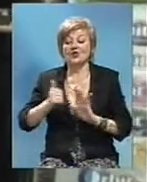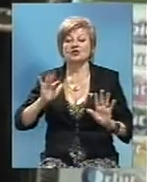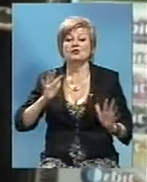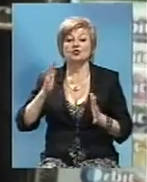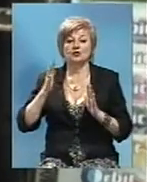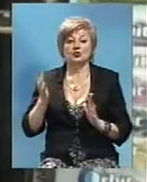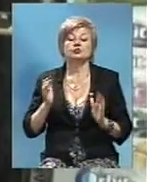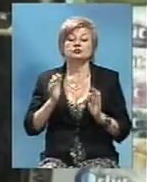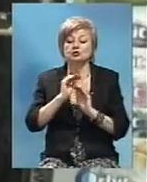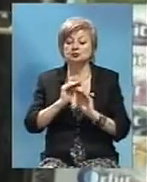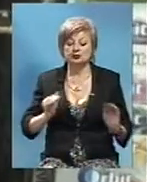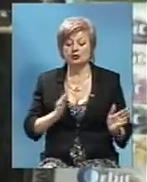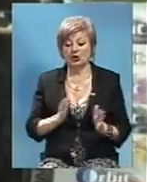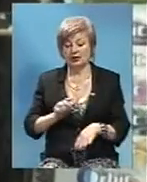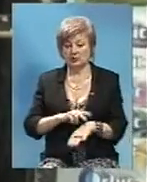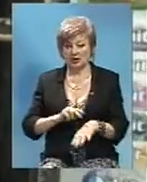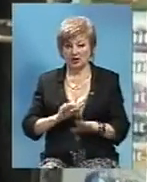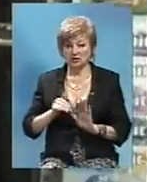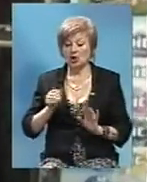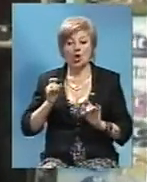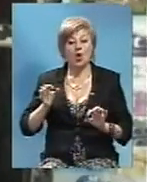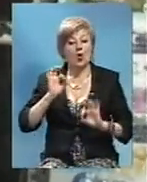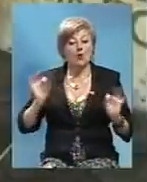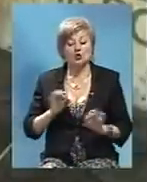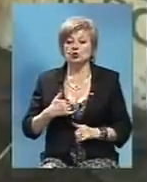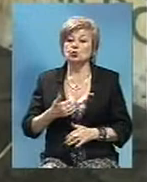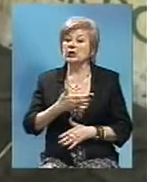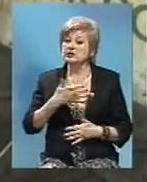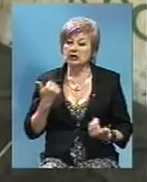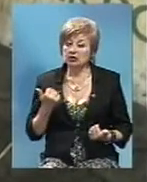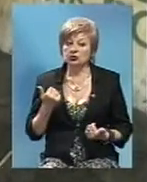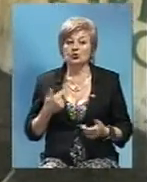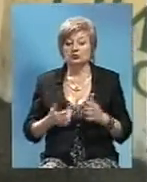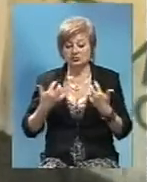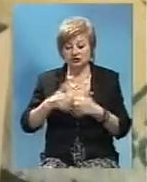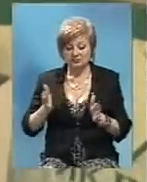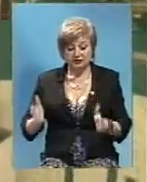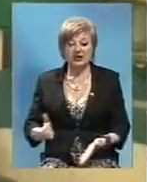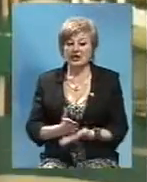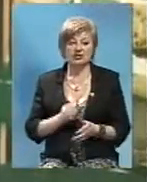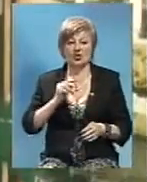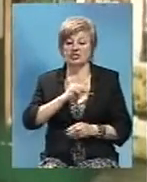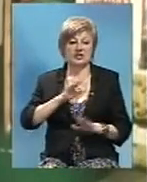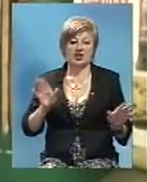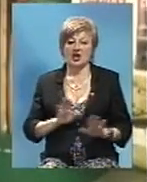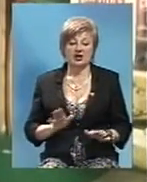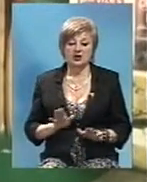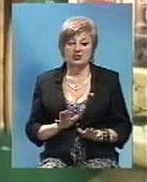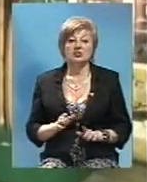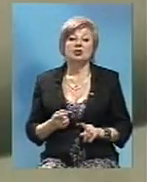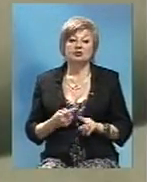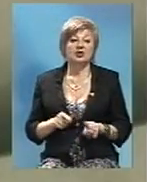намагаємося зберігати тут порядок. Музика в нас не працює, автомат стоїть, але він давно не працює. Так що нам все це теж не